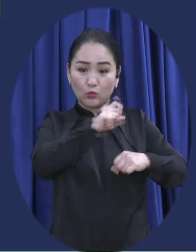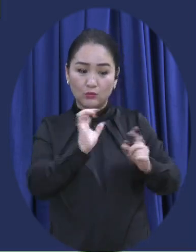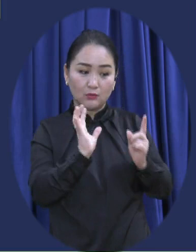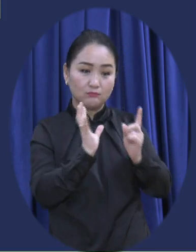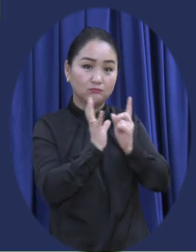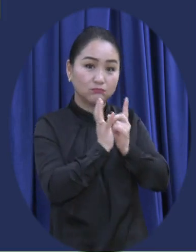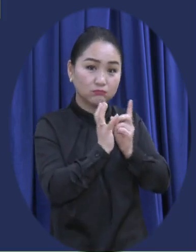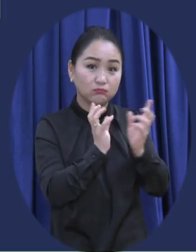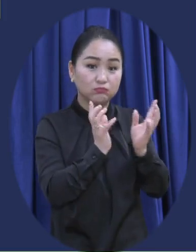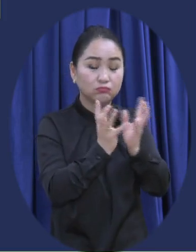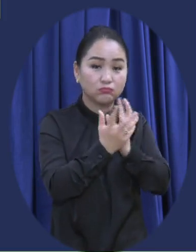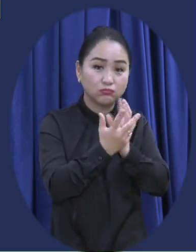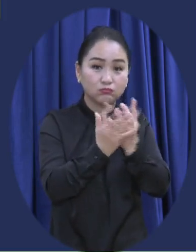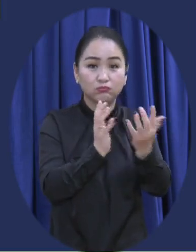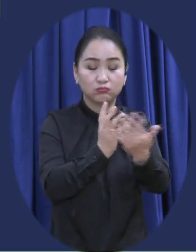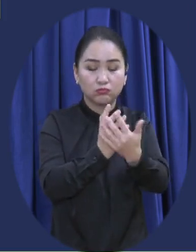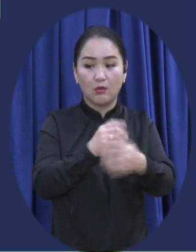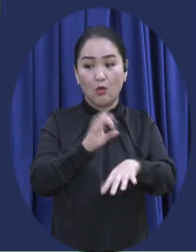өвчлөл батлагдхаас өмнө